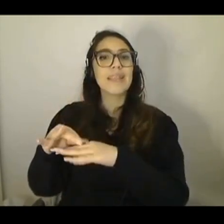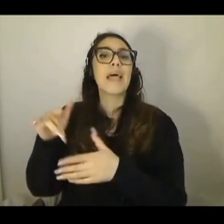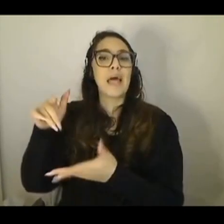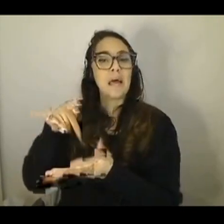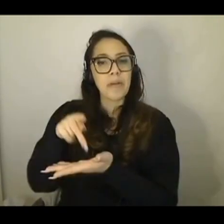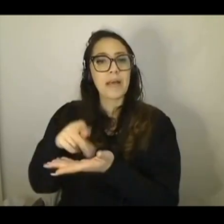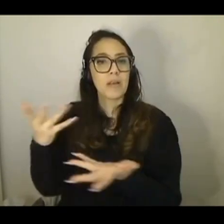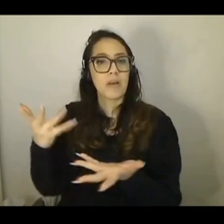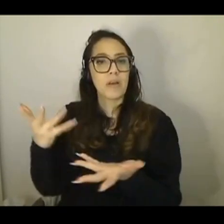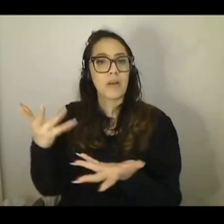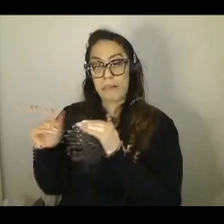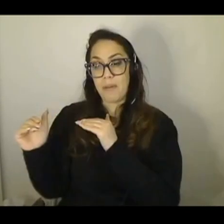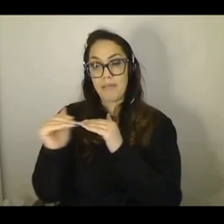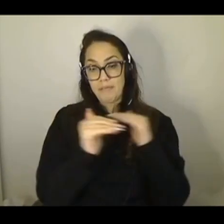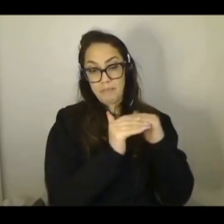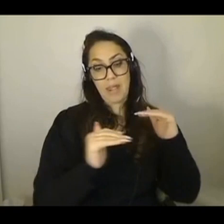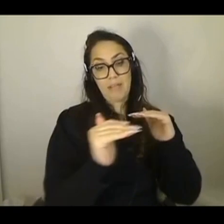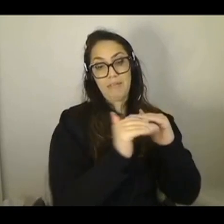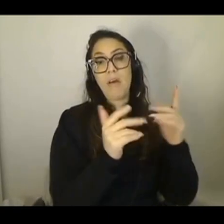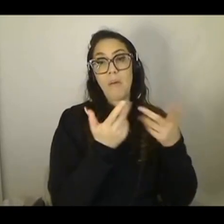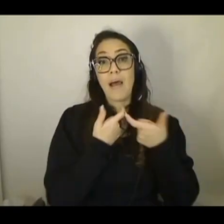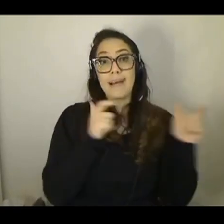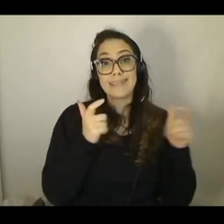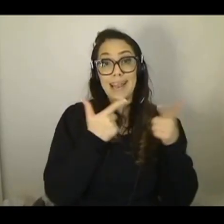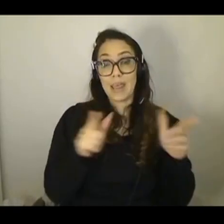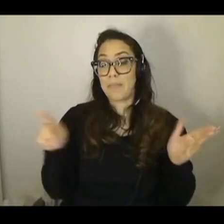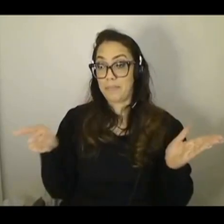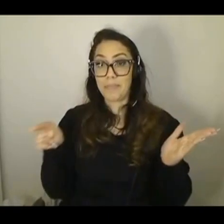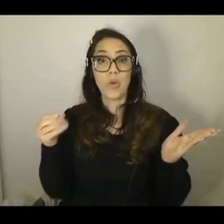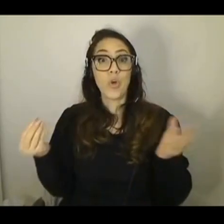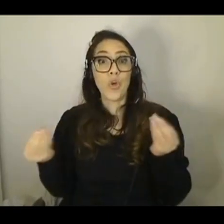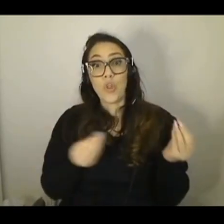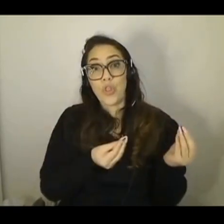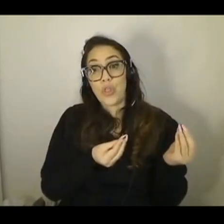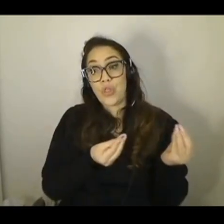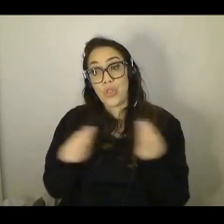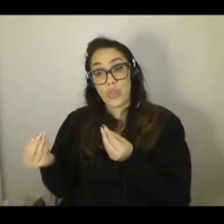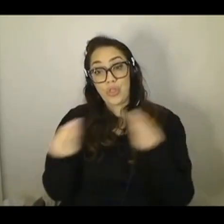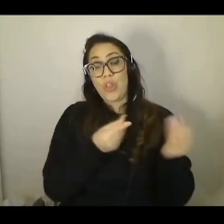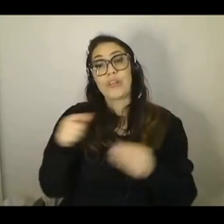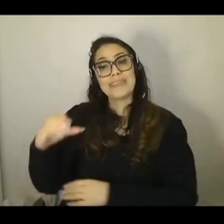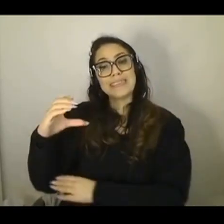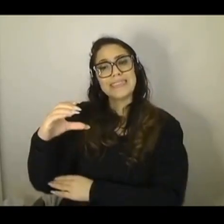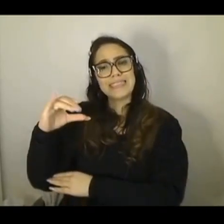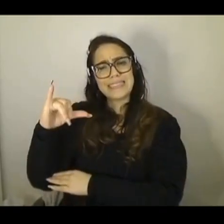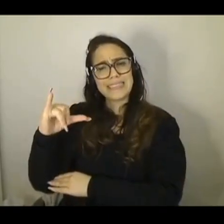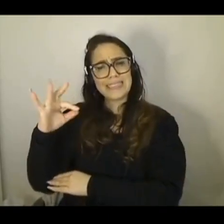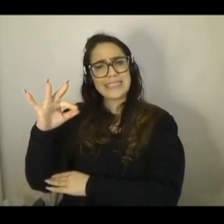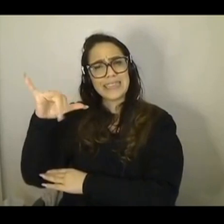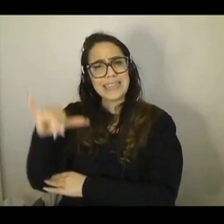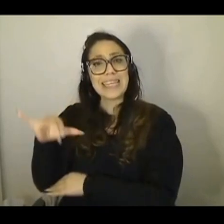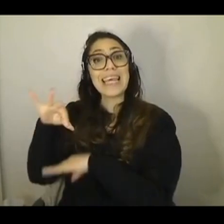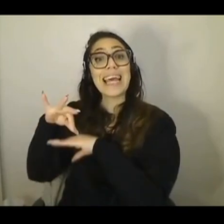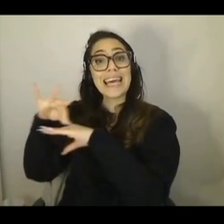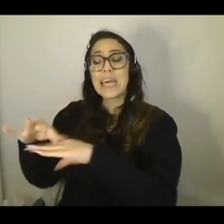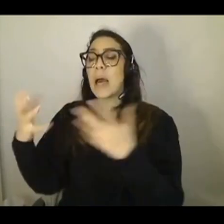informations de cette plateforme nationale Accès Libre pour permettre aux gens qui utilisent City Guide de se dire ben, j'ai envie d'aller dans tel restaurant ou j'ai envie